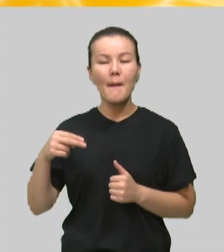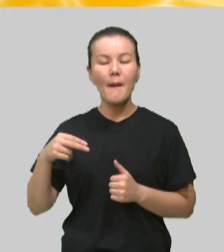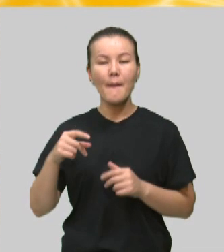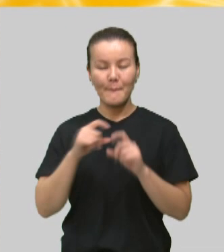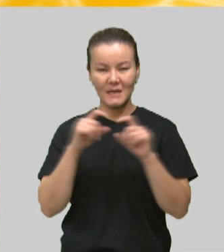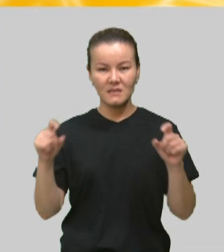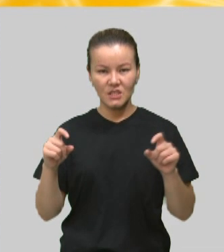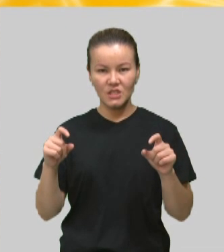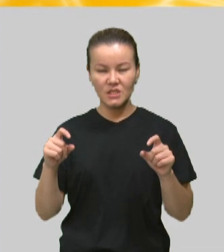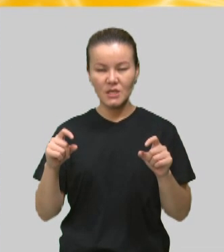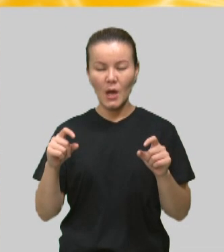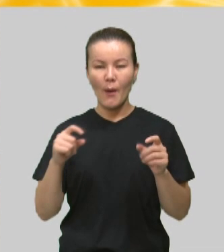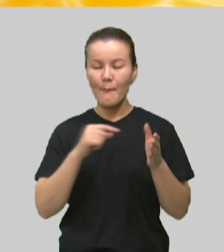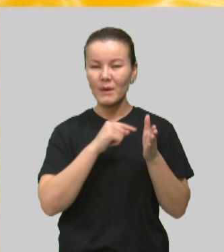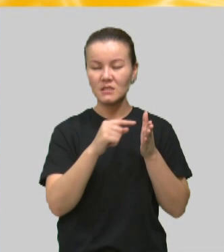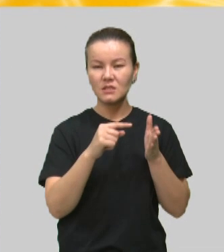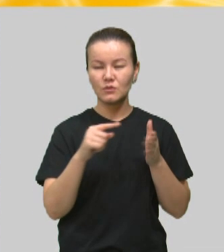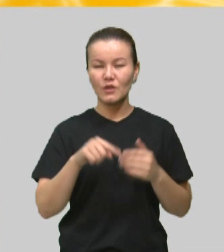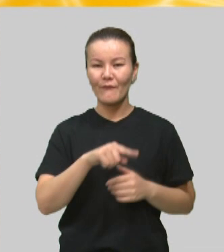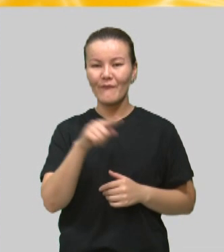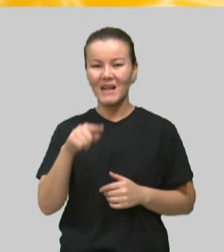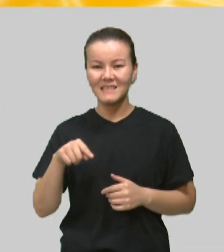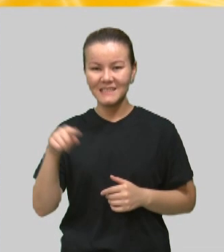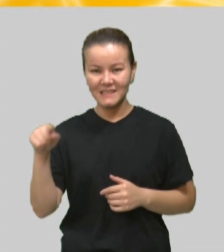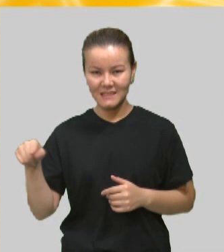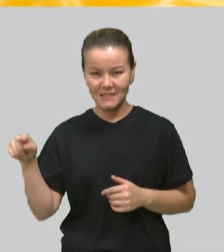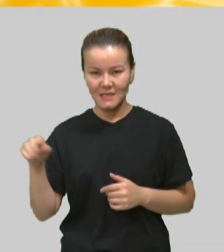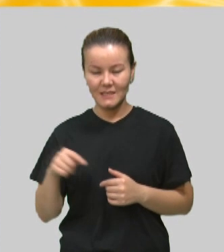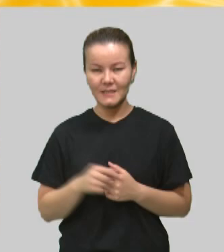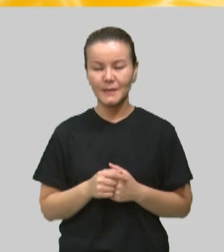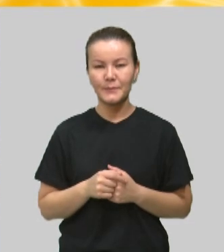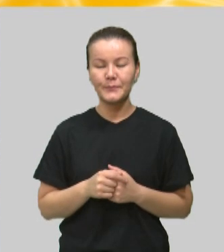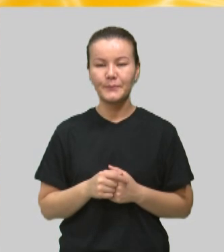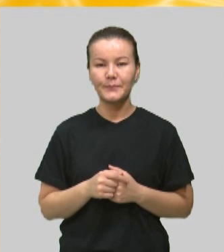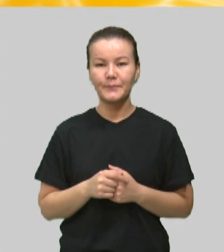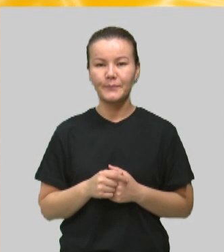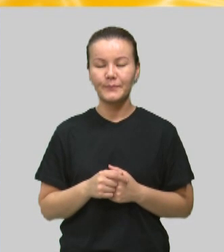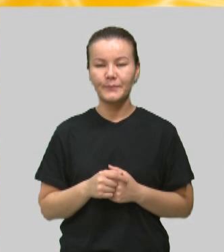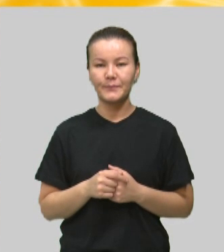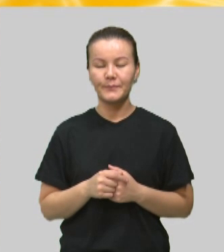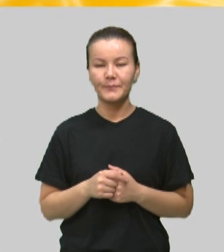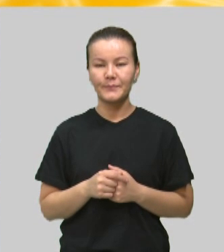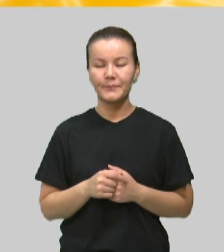Предложение подчеркивается волнистой линией.